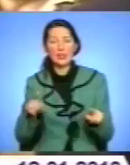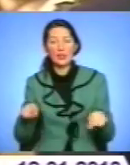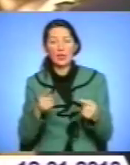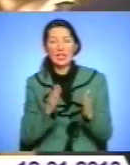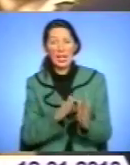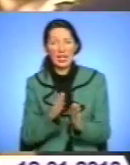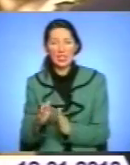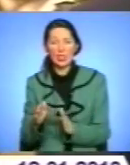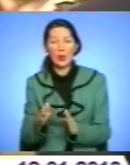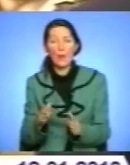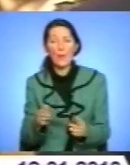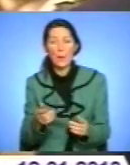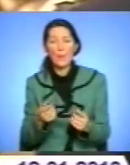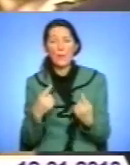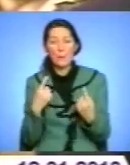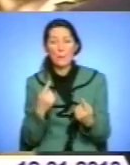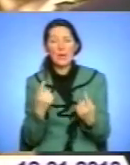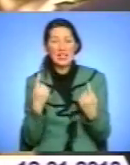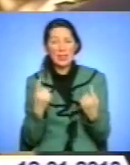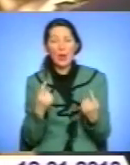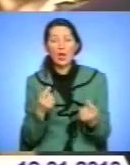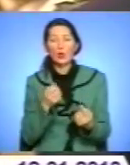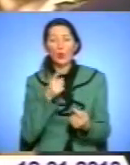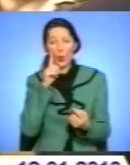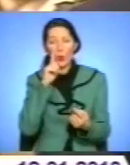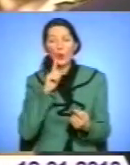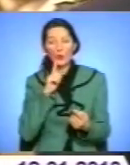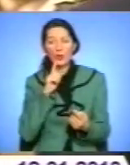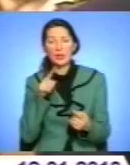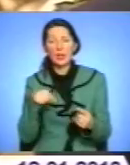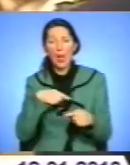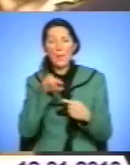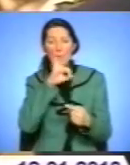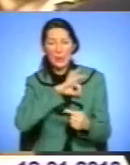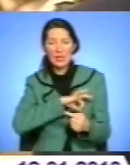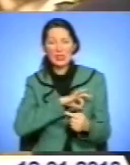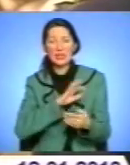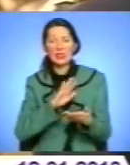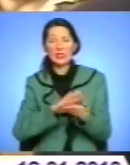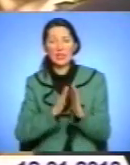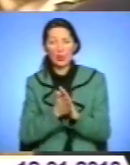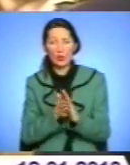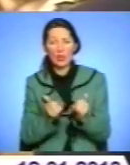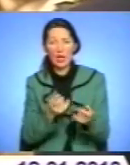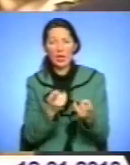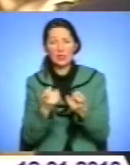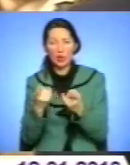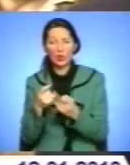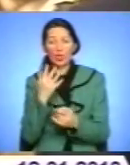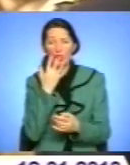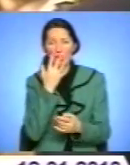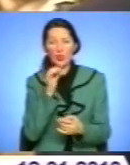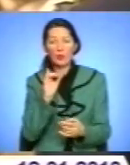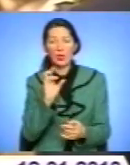максимально комфортного бізнес-середовища для залучення іноземних інвестицій